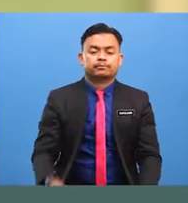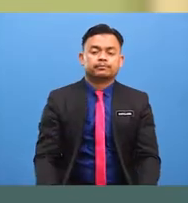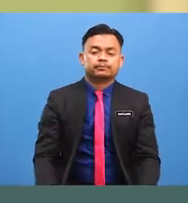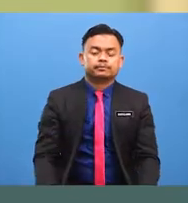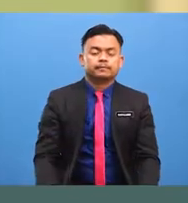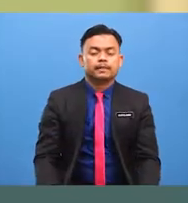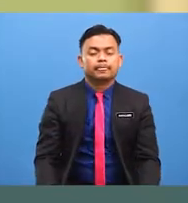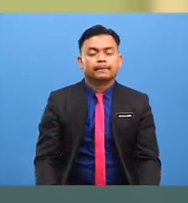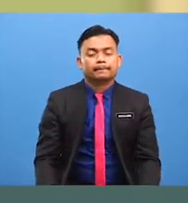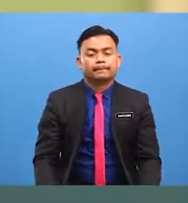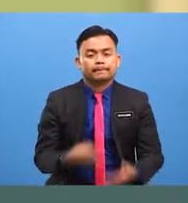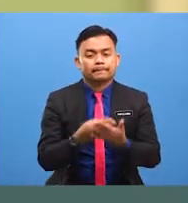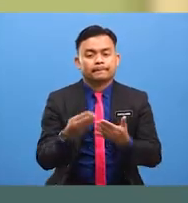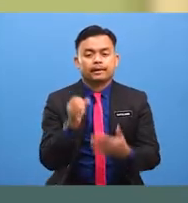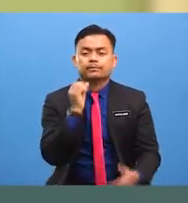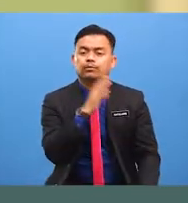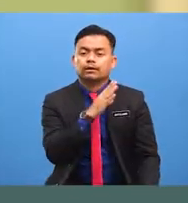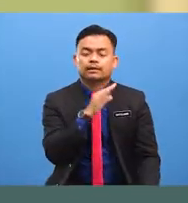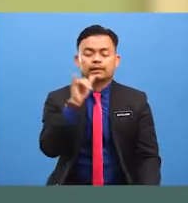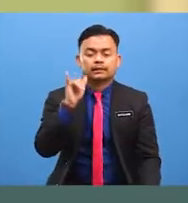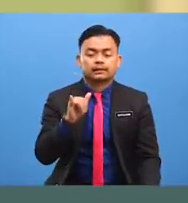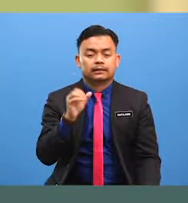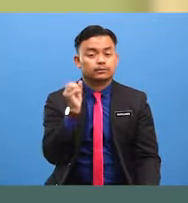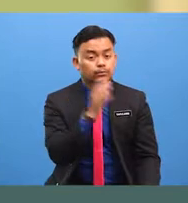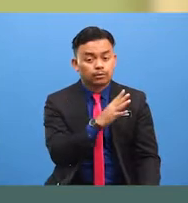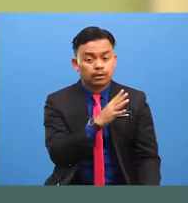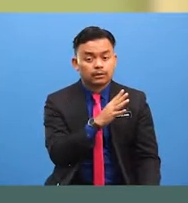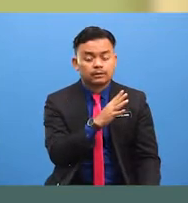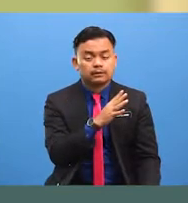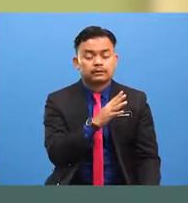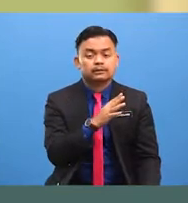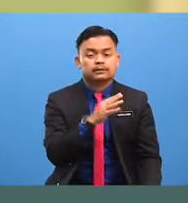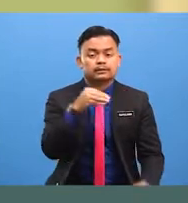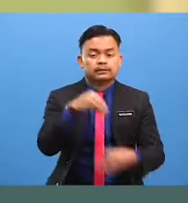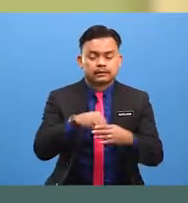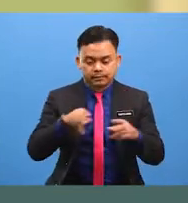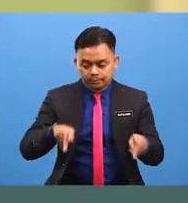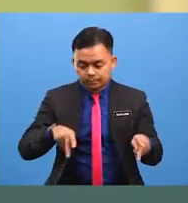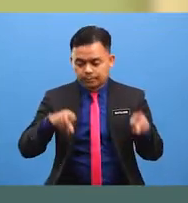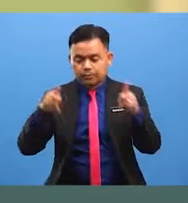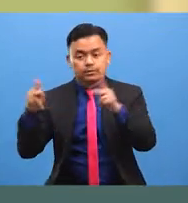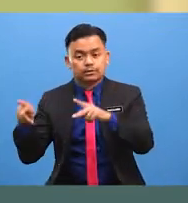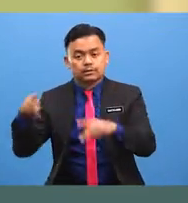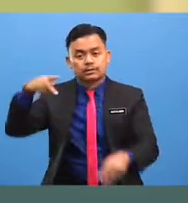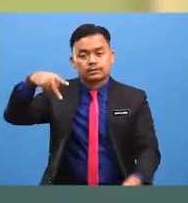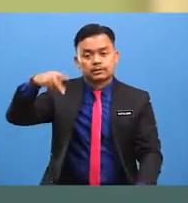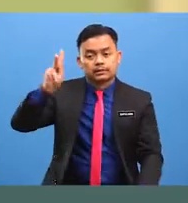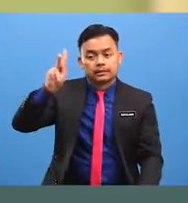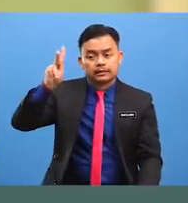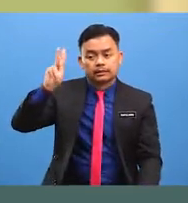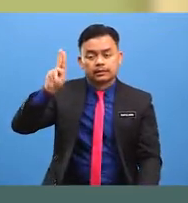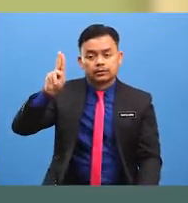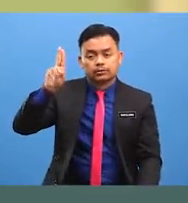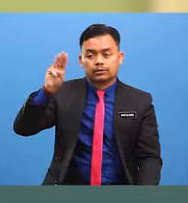Jadi, bahan buangan yang disingkirkan melalui proses perkumuhan adalah peluh, air